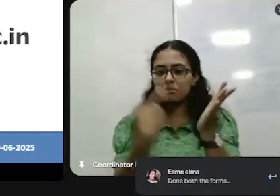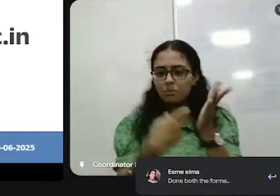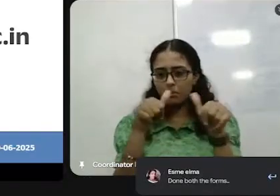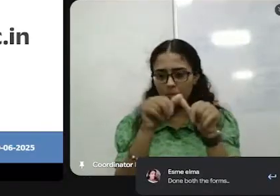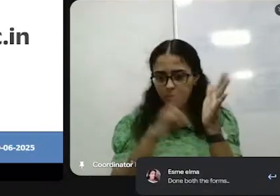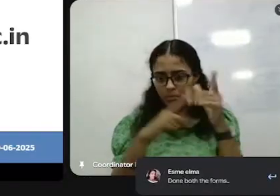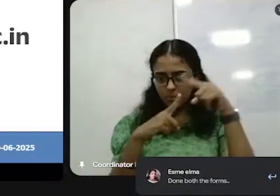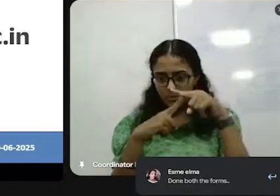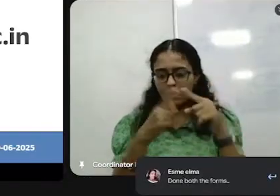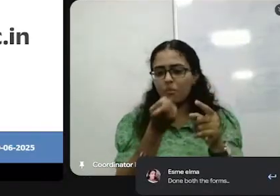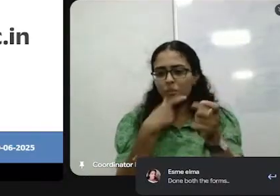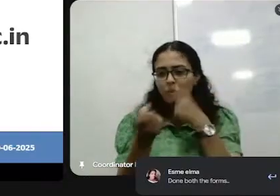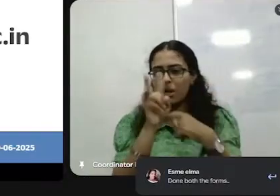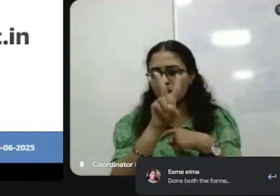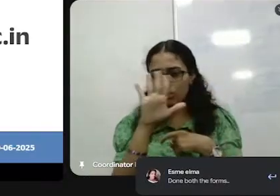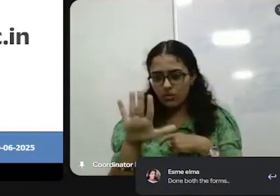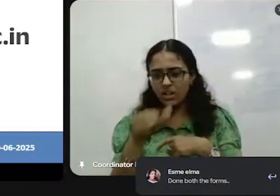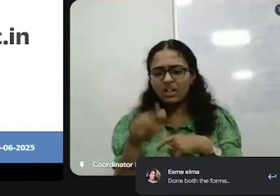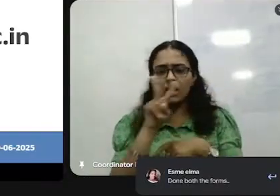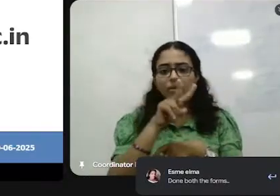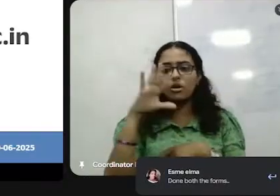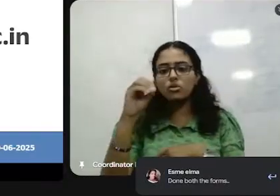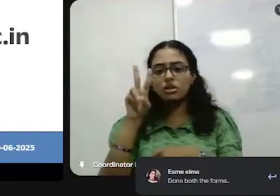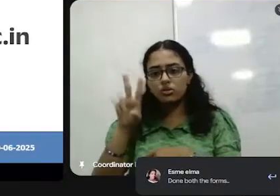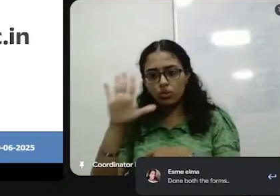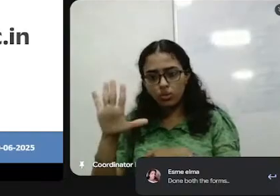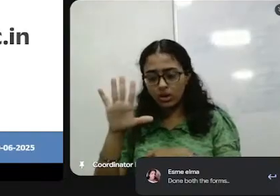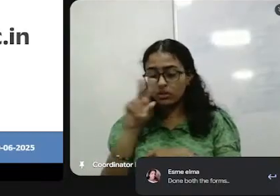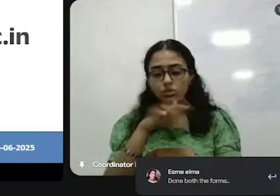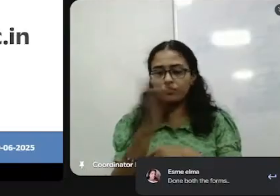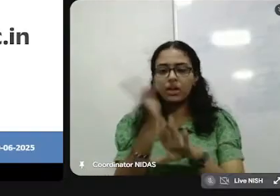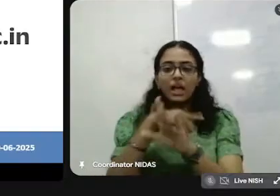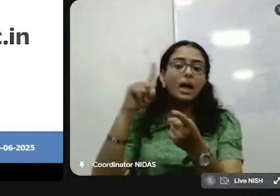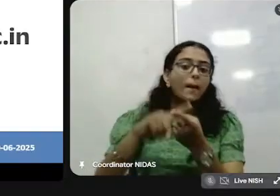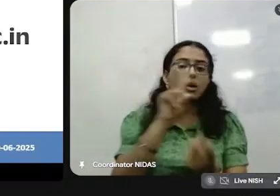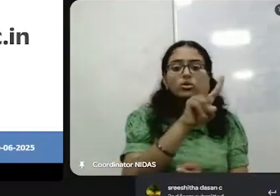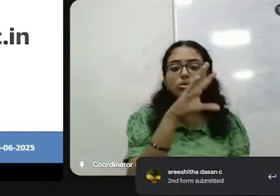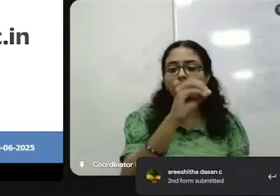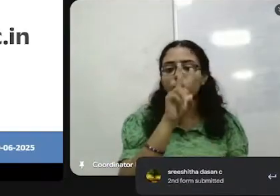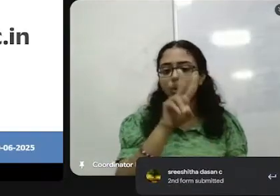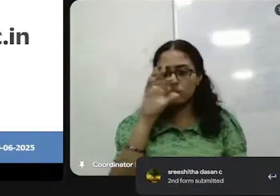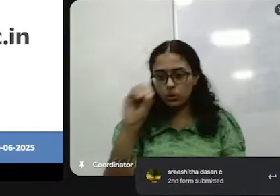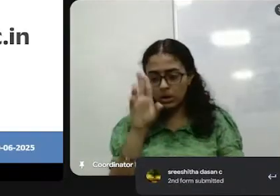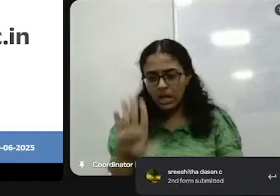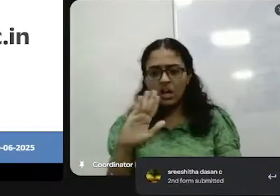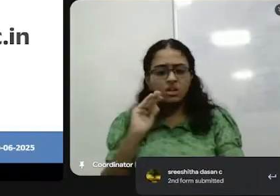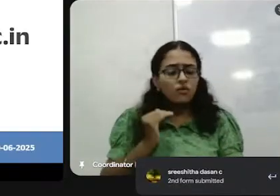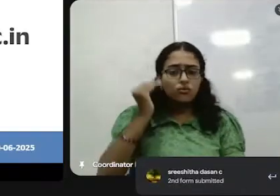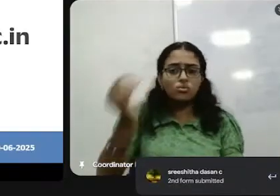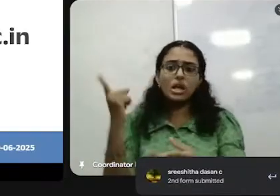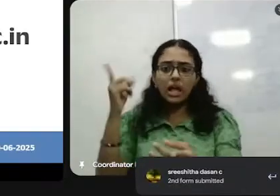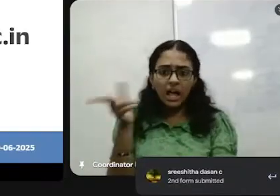ഒരു 2020-ലാണ് സംഭവം. പക്ഷെ ഇപ്പം നിലവിൽ പ്രശ്നങ്ങളൊന്നുമില്ല. അപ്പൊ ഇനി ഭാവിയിൽ ഉണ്ടാകാം അങ്ങനെ എന്തെങ്കിലും ഒരു കണ്ടീഷൻസ് ഉണ്ടോ?